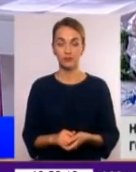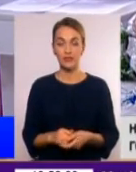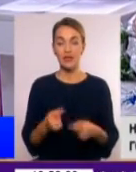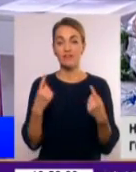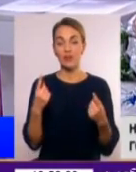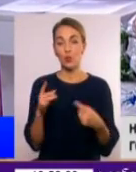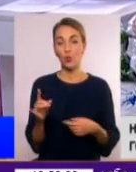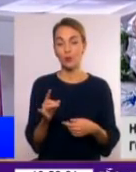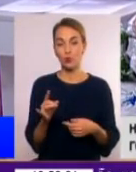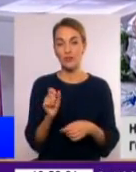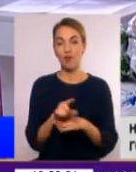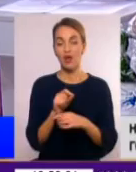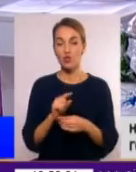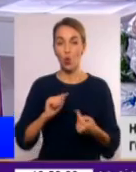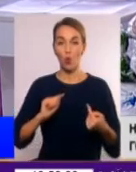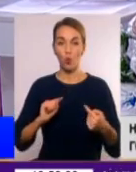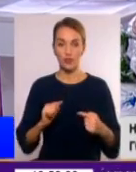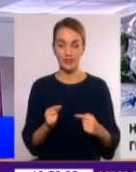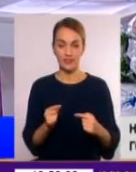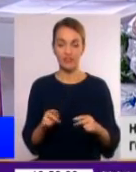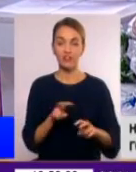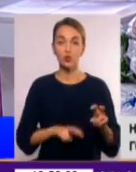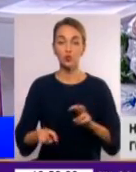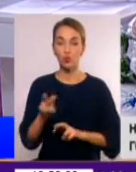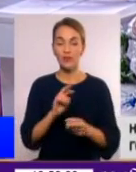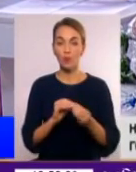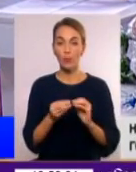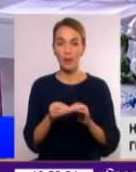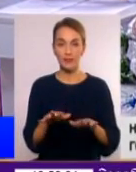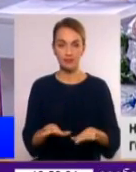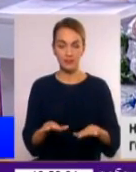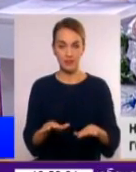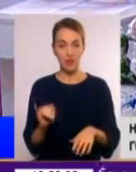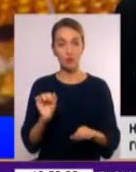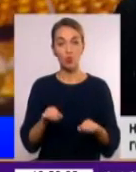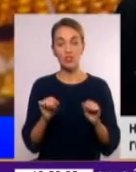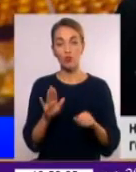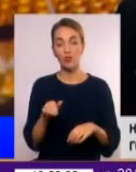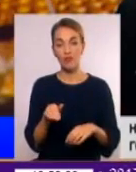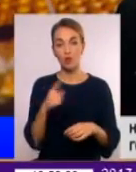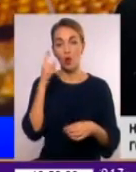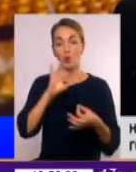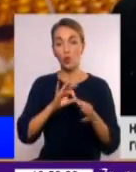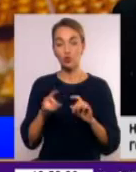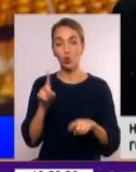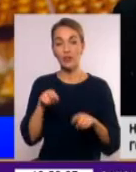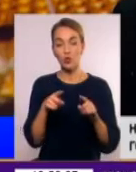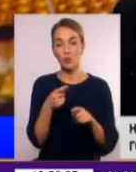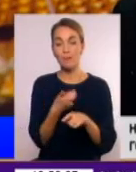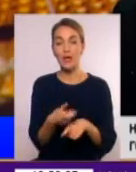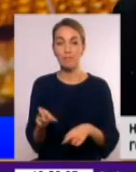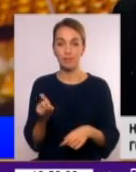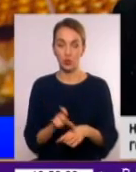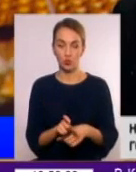великою мірою задача опозиції вишукувати проблемні місця, і, можливо, навіть це логічно, що вони дещо